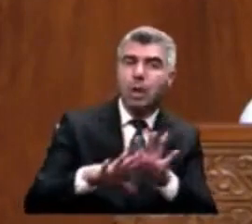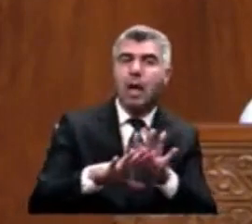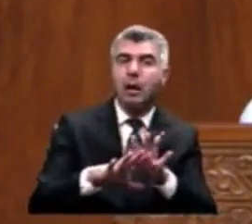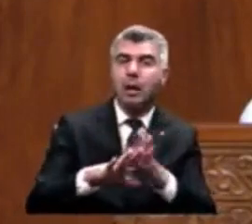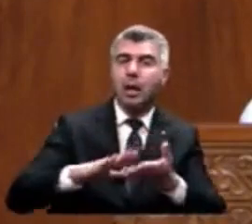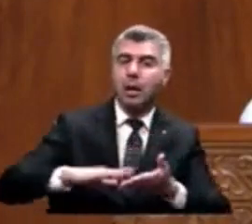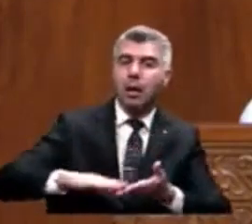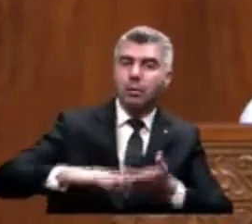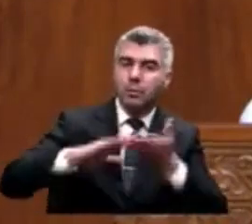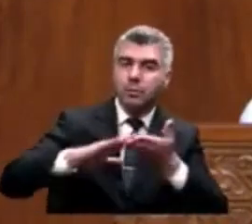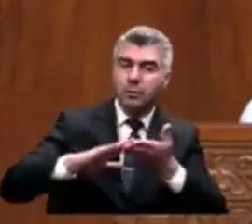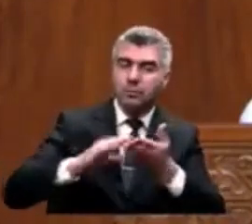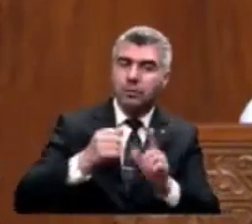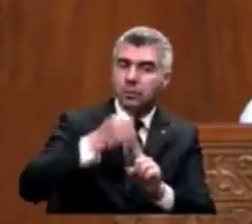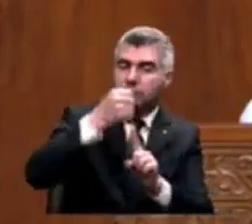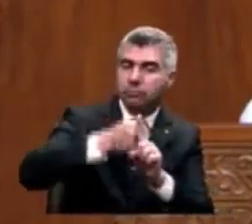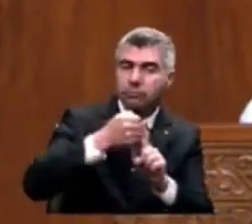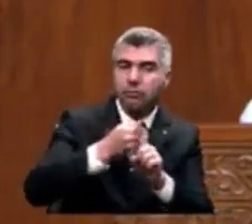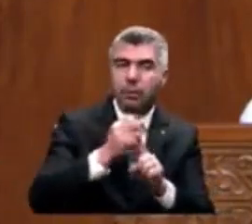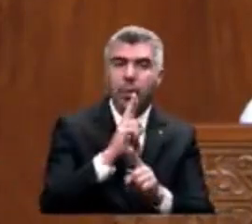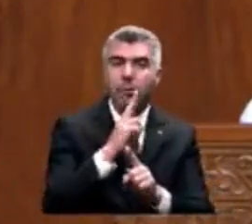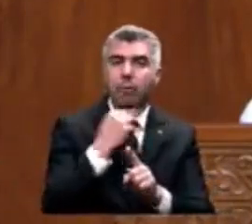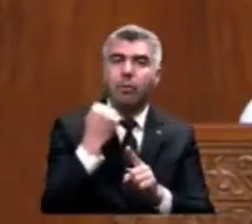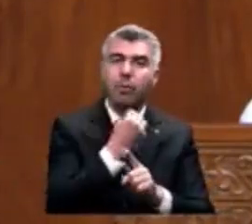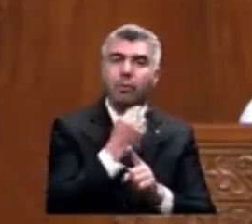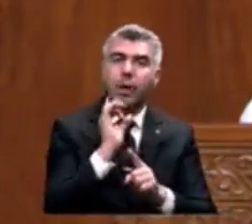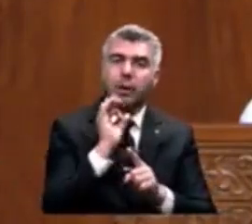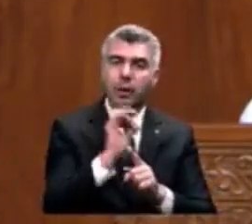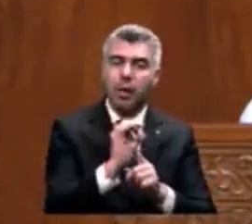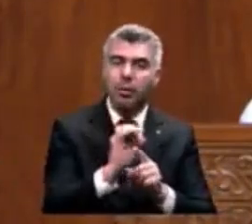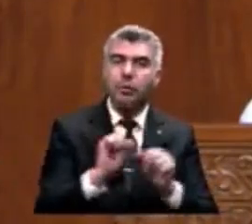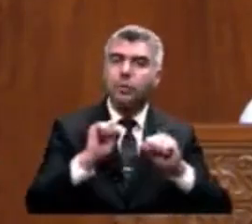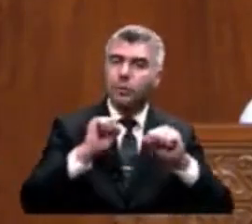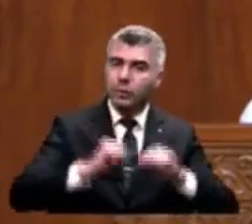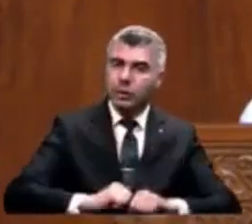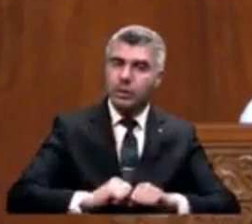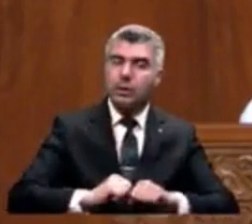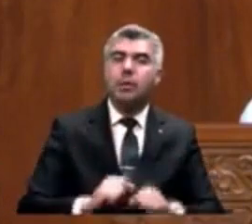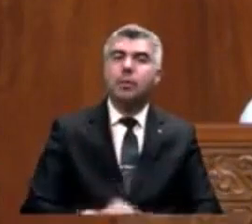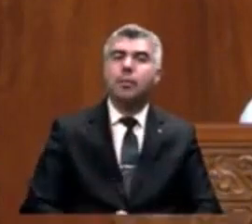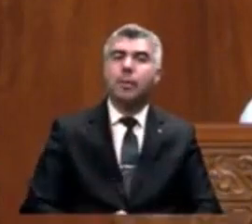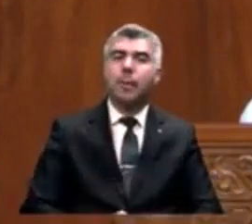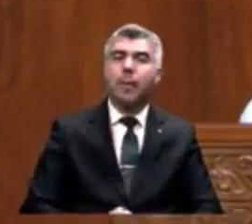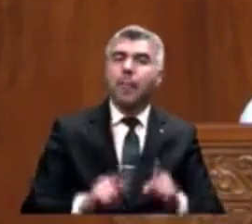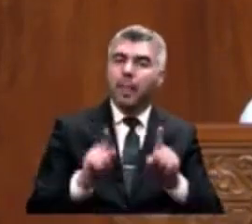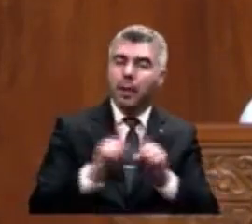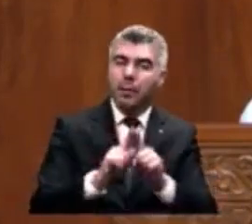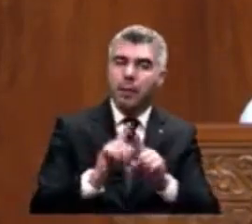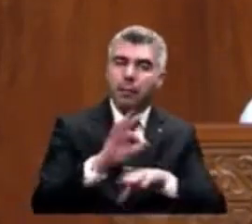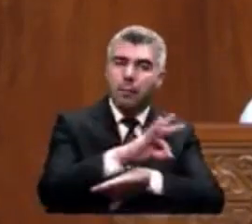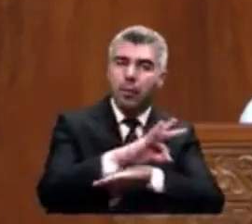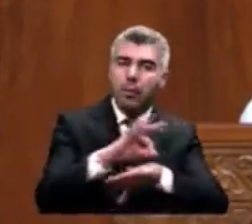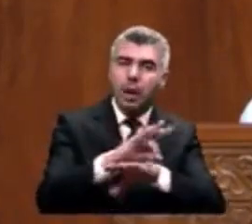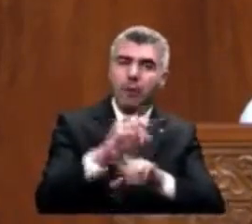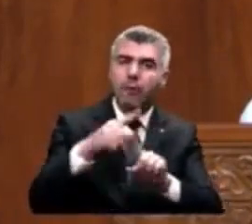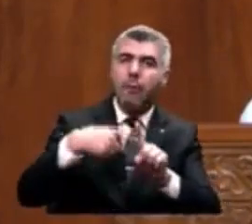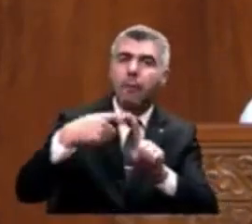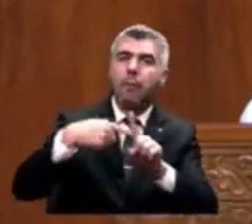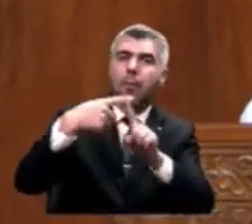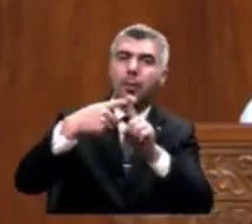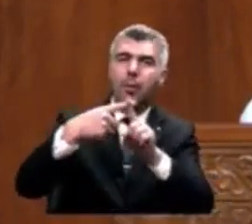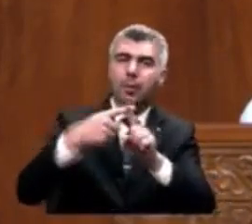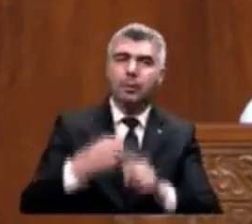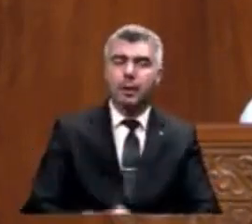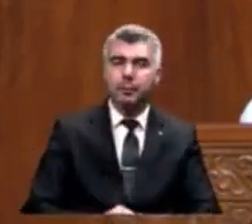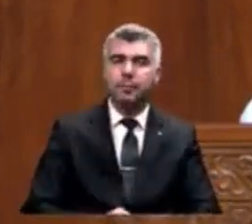وقد عملت الحكومة على تمكين القطاع من موارد إضافية.